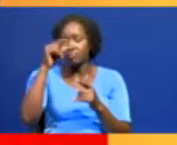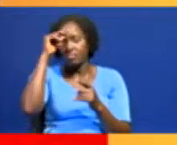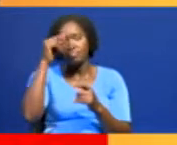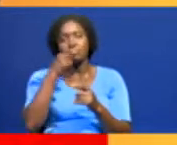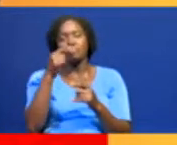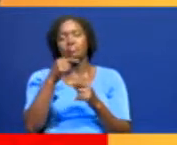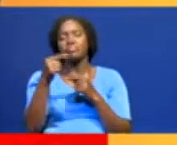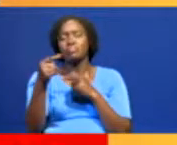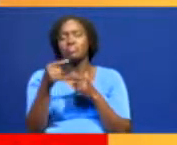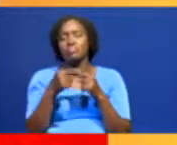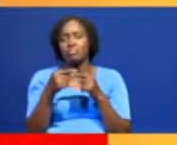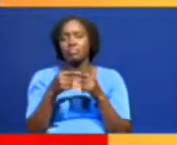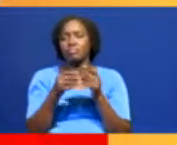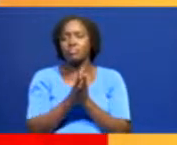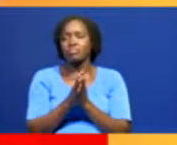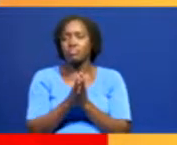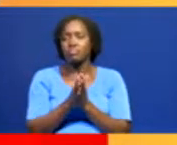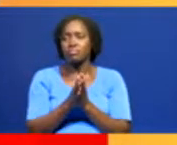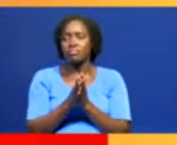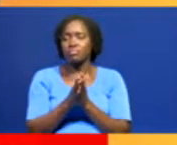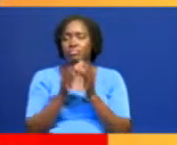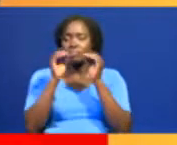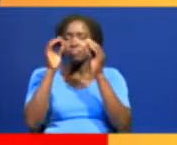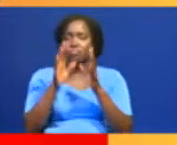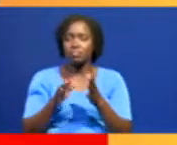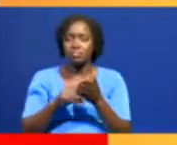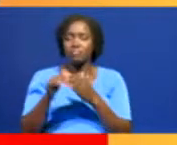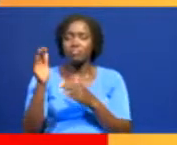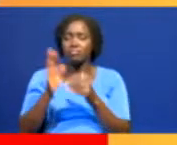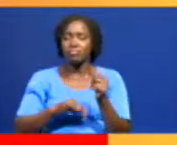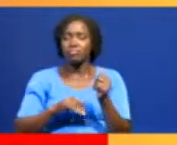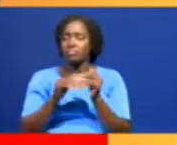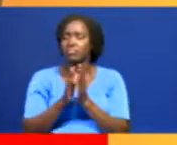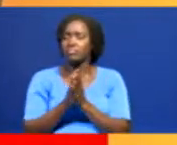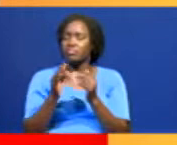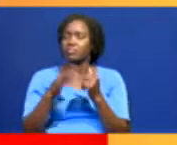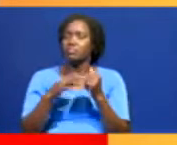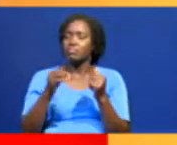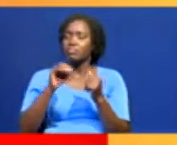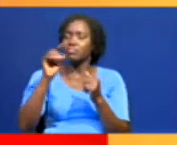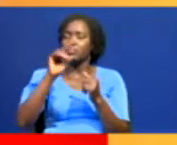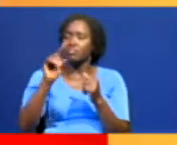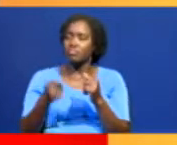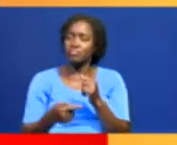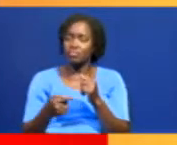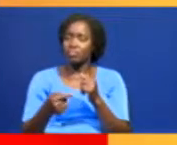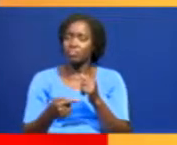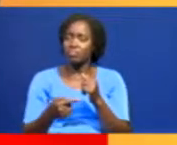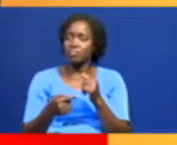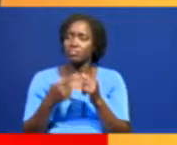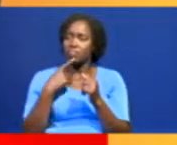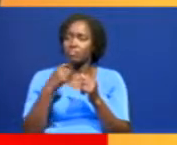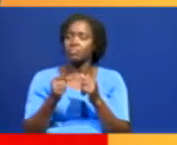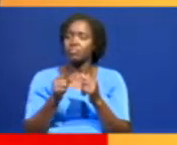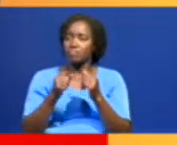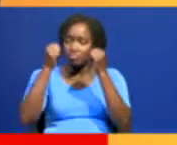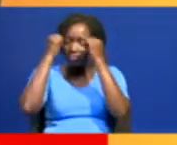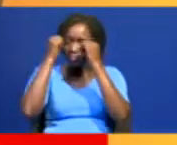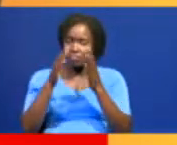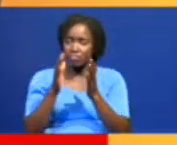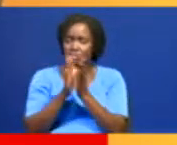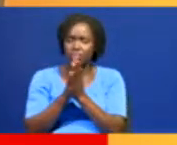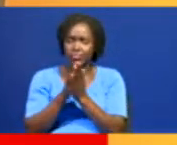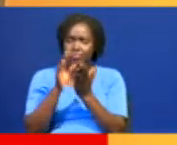inaitwa shortage ama deni kubwa ya walimu zaidi ya 1080 ambayo haikuwa, so that wanafunzi wetu wapata